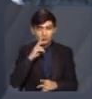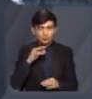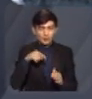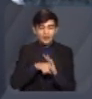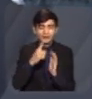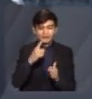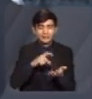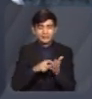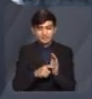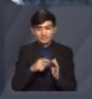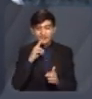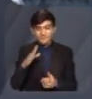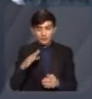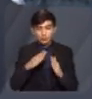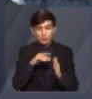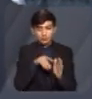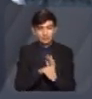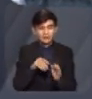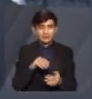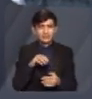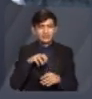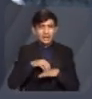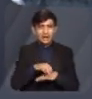этого дома накануне травили тараканов